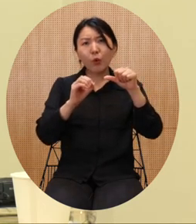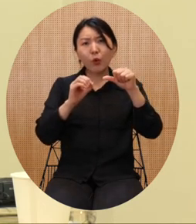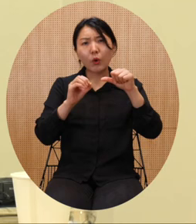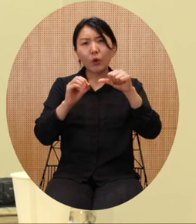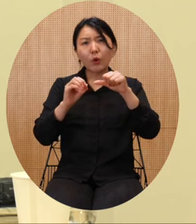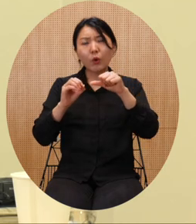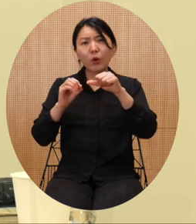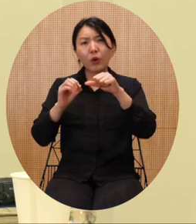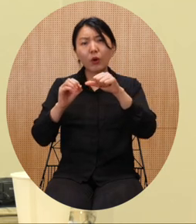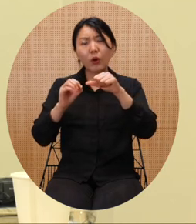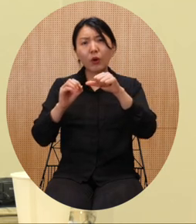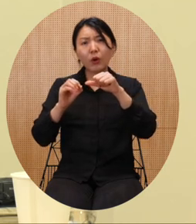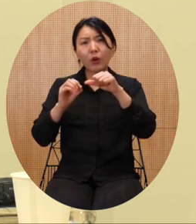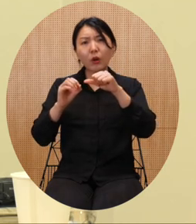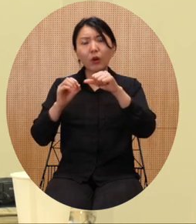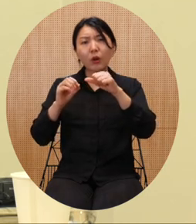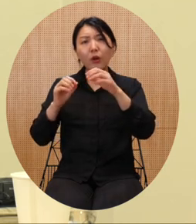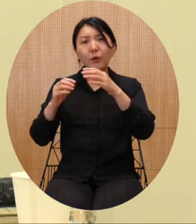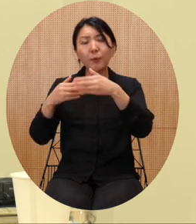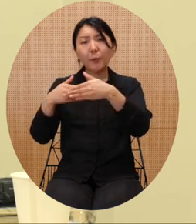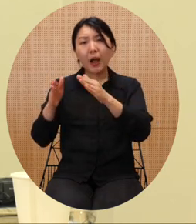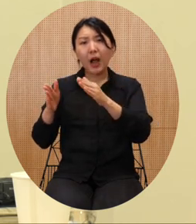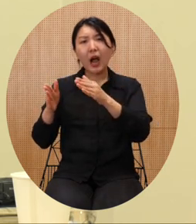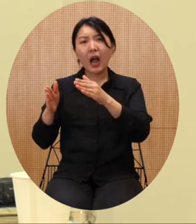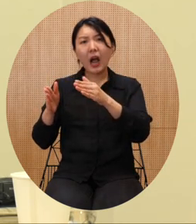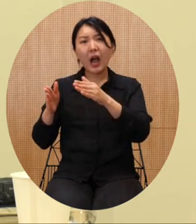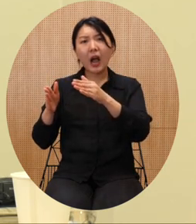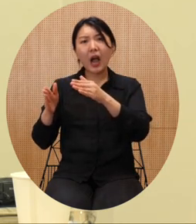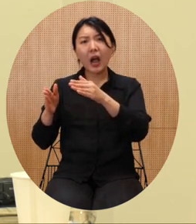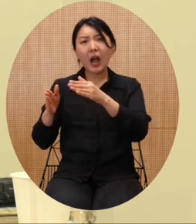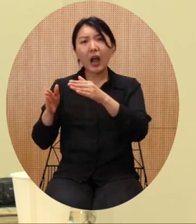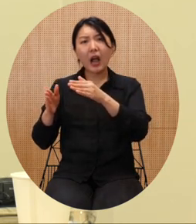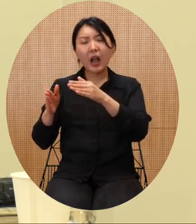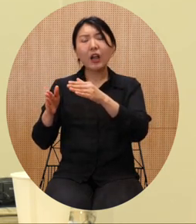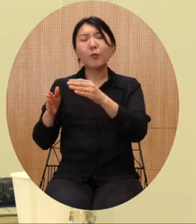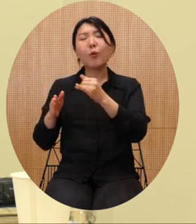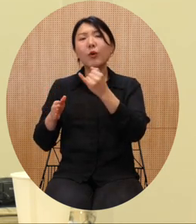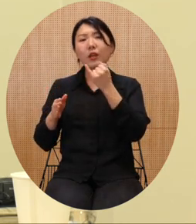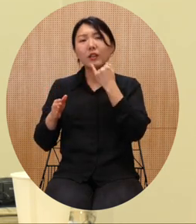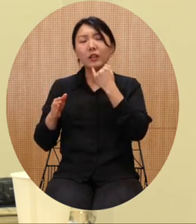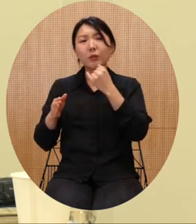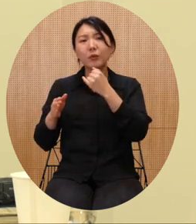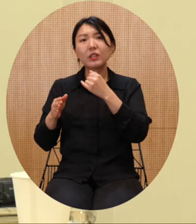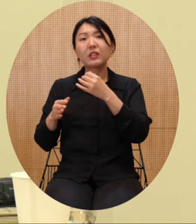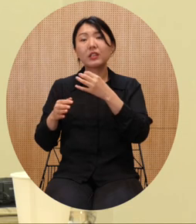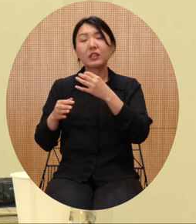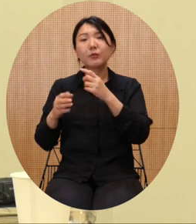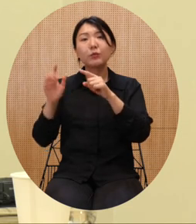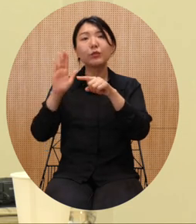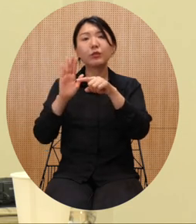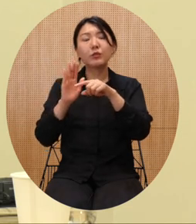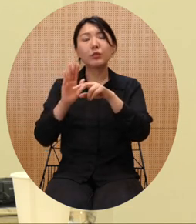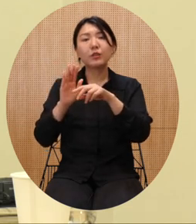경우도 38.5%에 달하고 있는 점은 매우 긍정적으로 판단하고 있습니다.